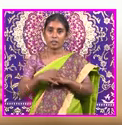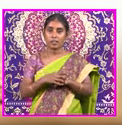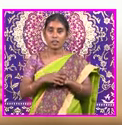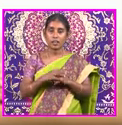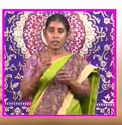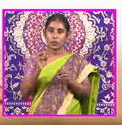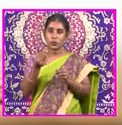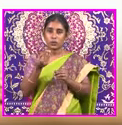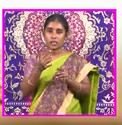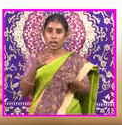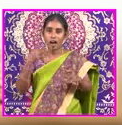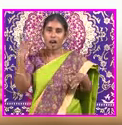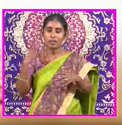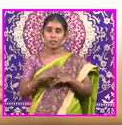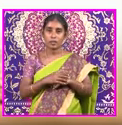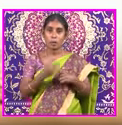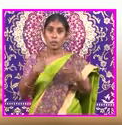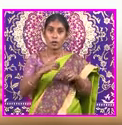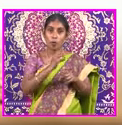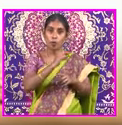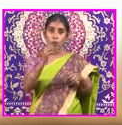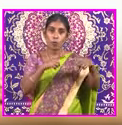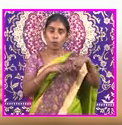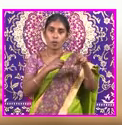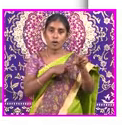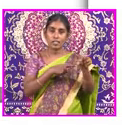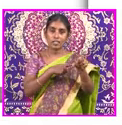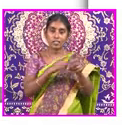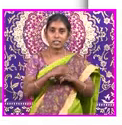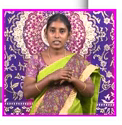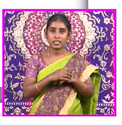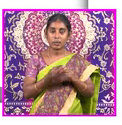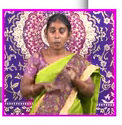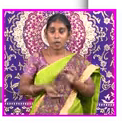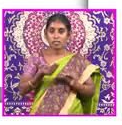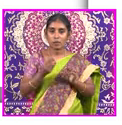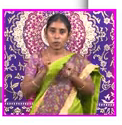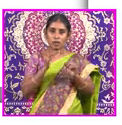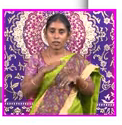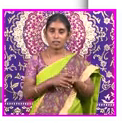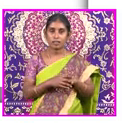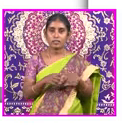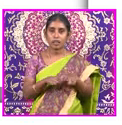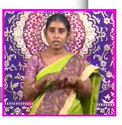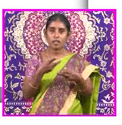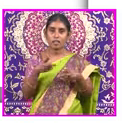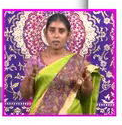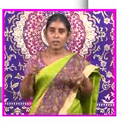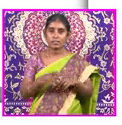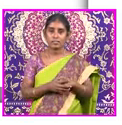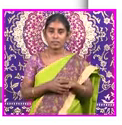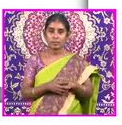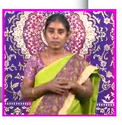வெப்பநிலையை பாதிக்கும் காரணமாக இருக்கிறது. அடுத்தது கடலிலிருந்து அமைந்துள்ள தூரம். அதாவது